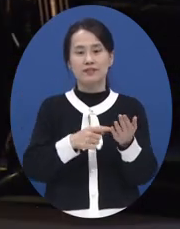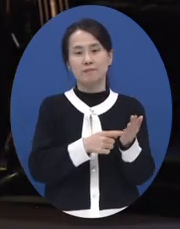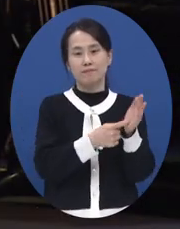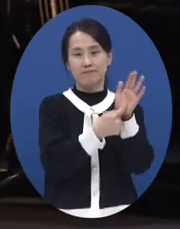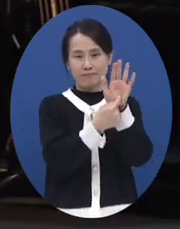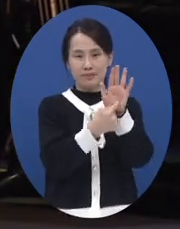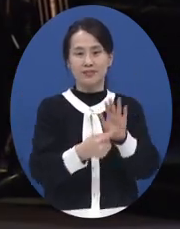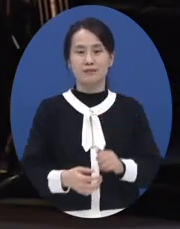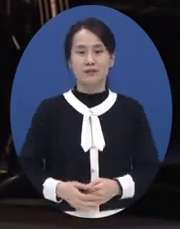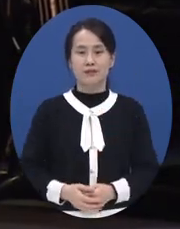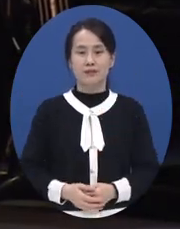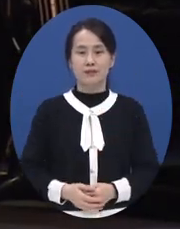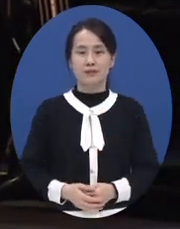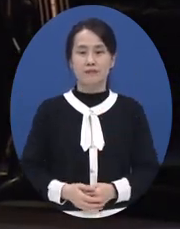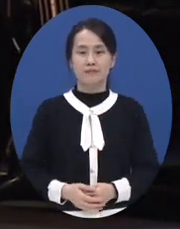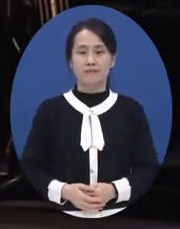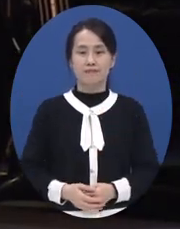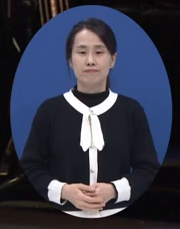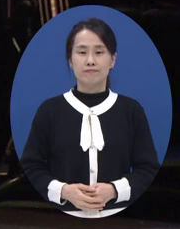합니다